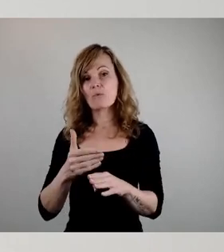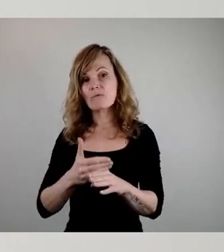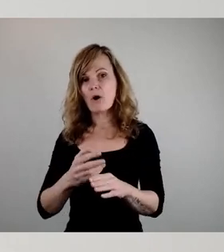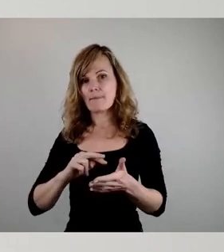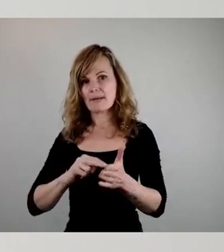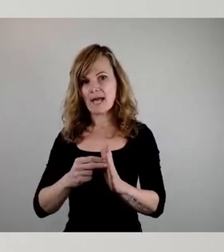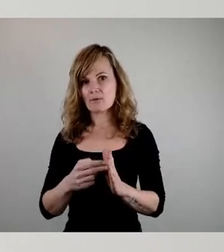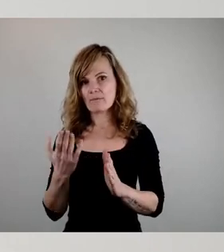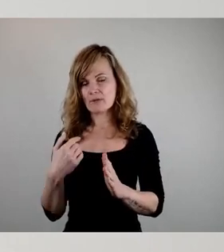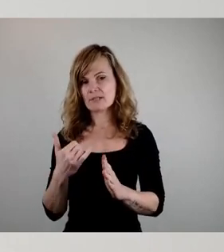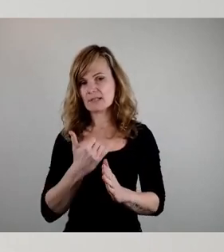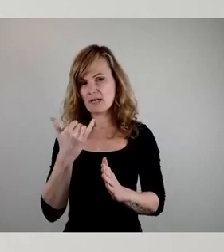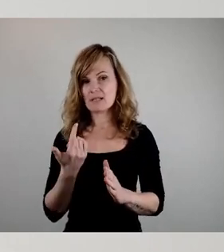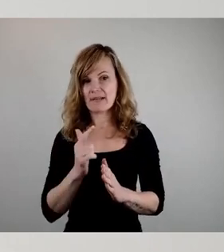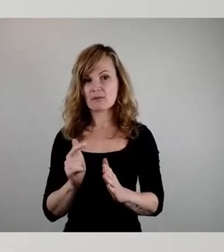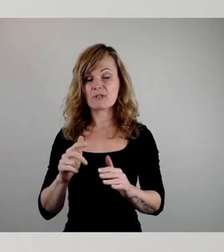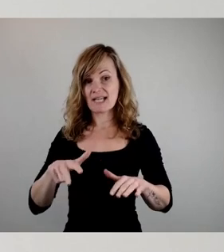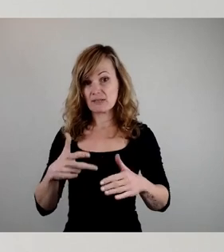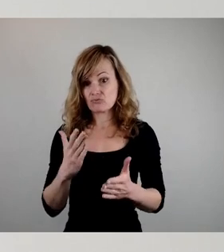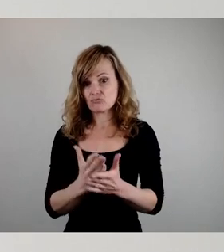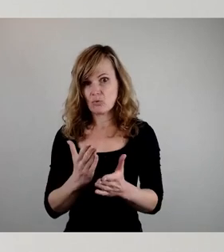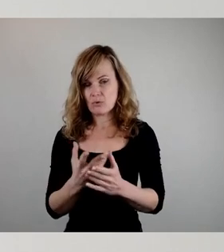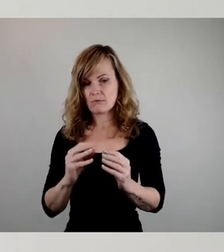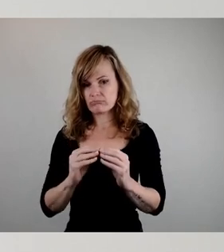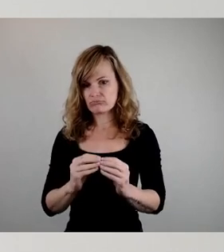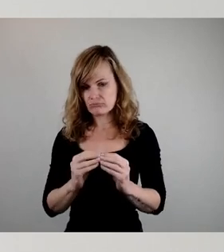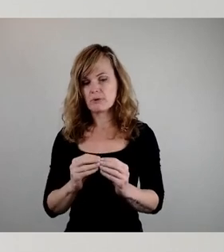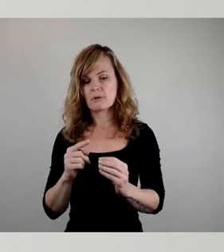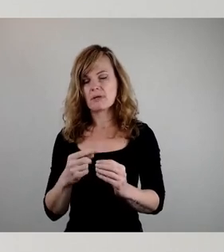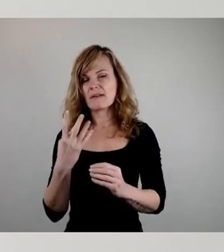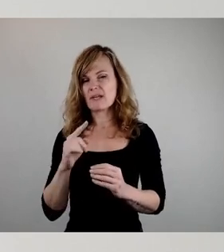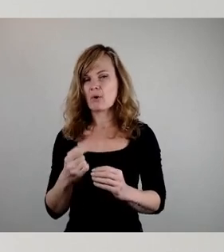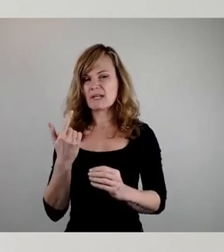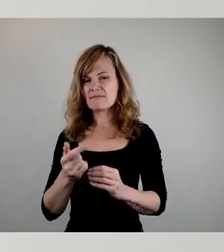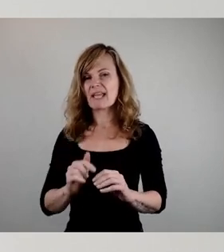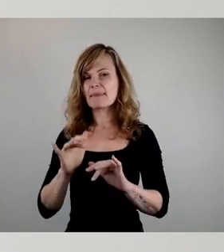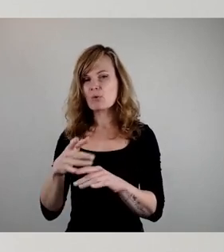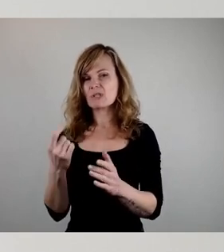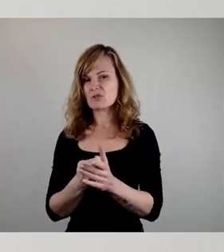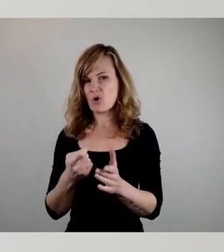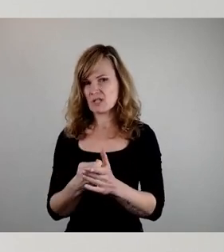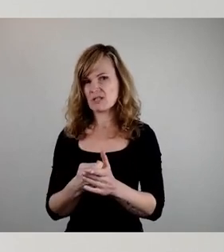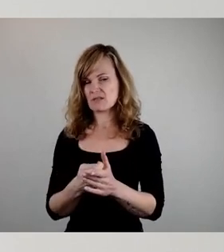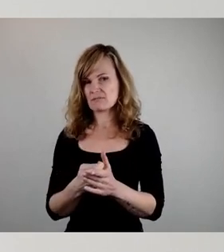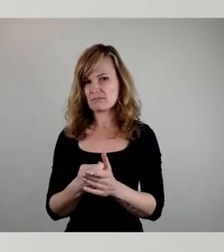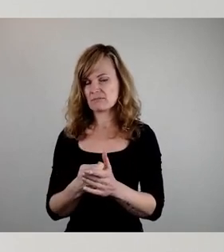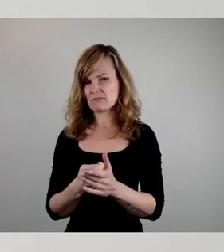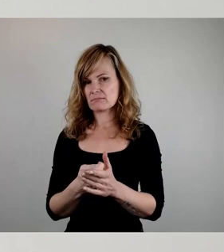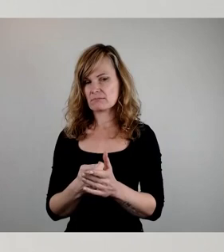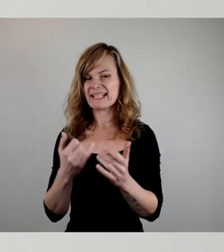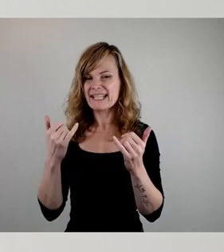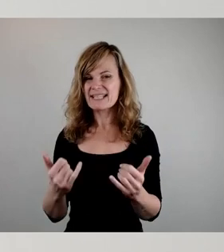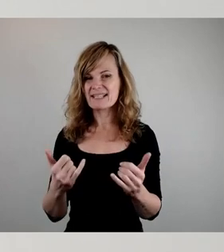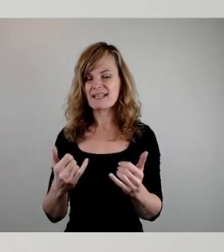2018, dass man von ungefähr 4,2 Millionen Kosten ausgegangen. Wir schätzen, dass man also jetzt ungefähr von